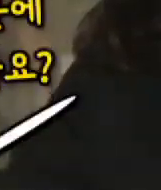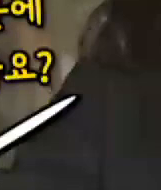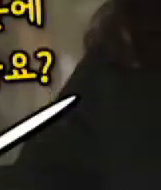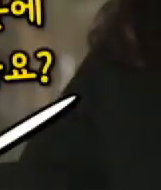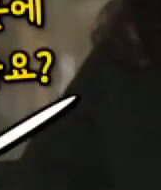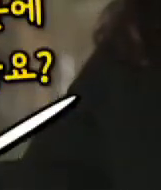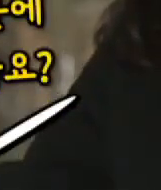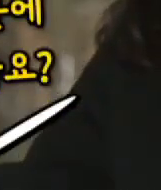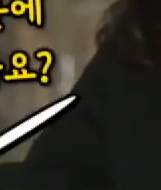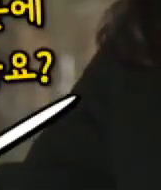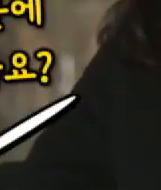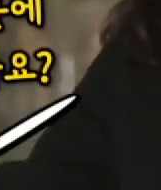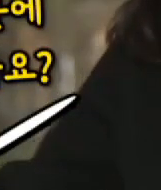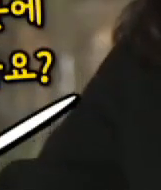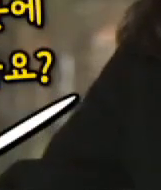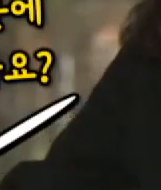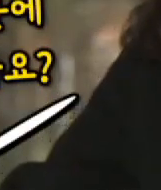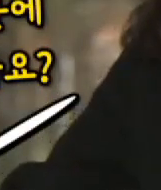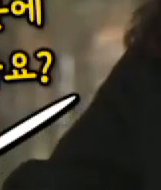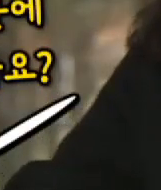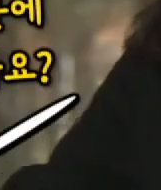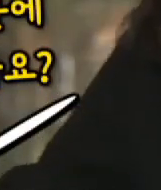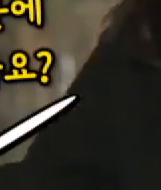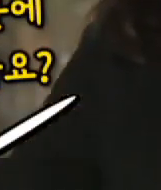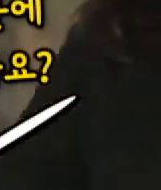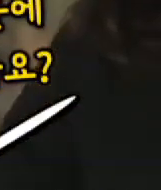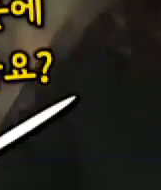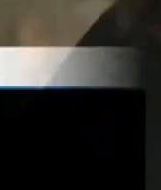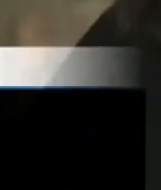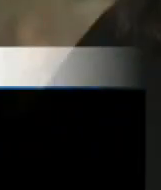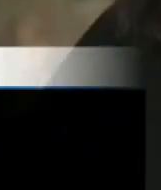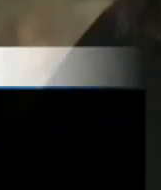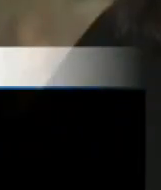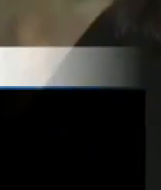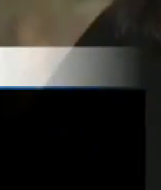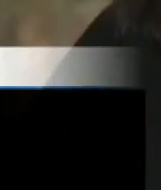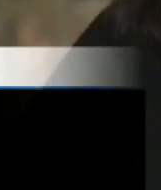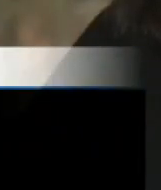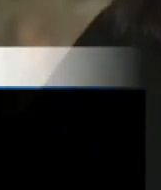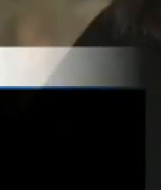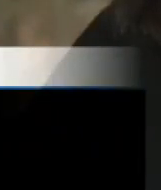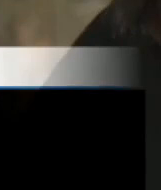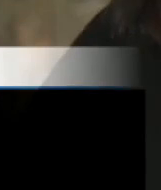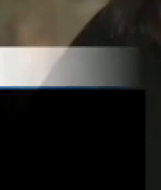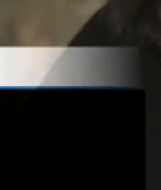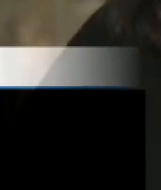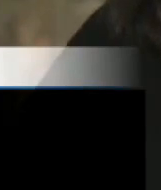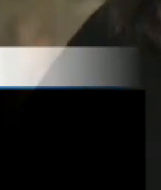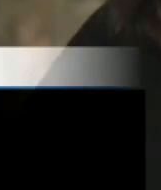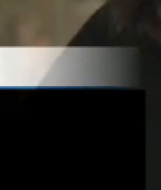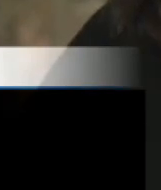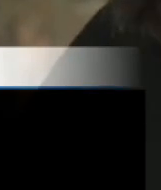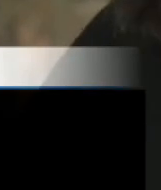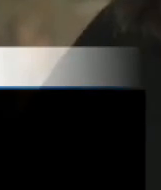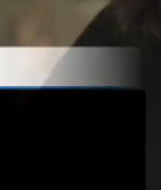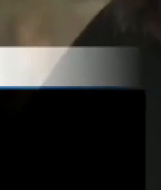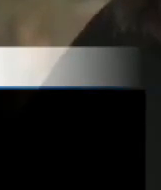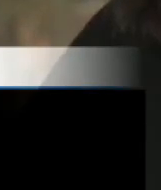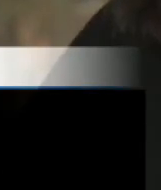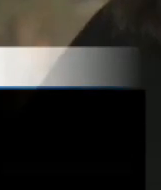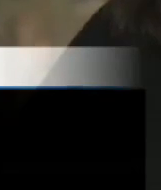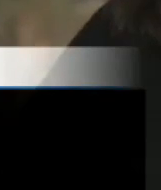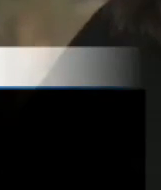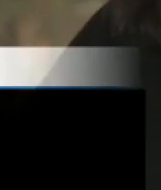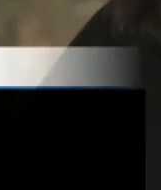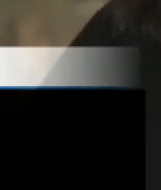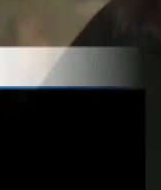재판에서 일부 골절에 대해서는 인정 안 하셨는데 혹시 어떤 것 때문에 그러신 거예요? 본인이 이렇게 어떻게 때렸을 때 맞았던 부분하고